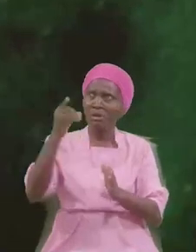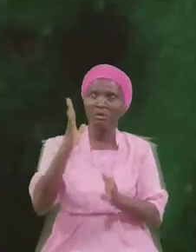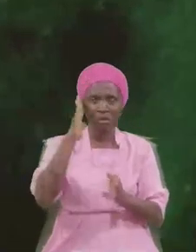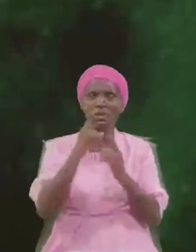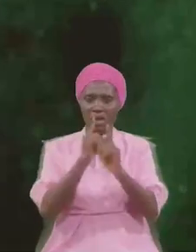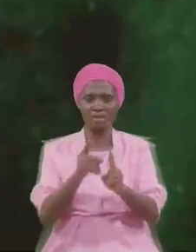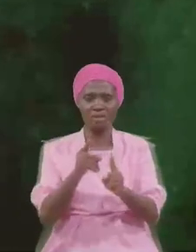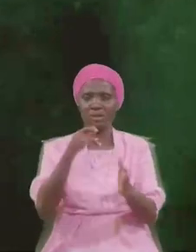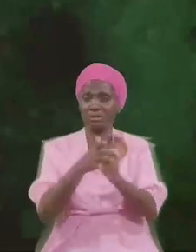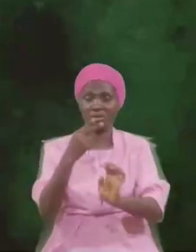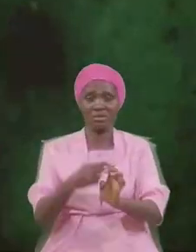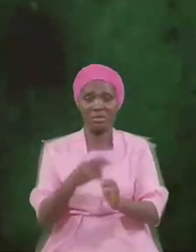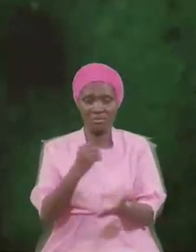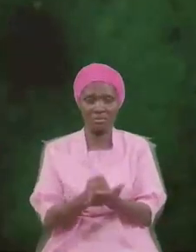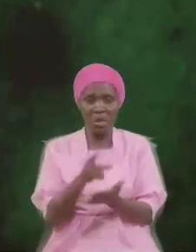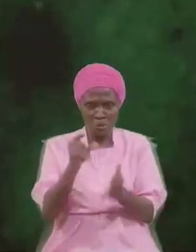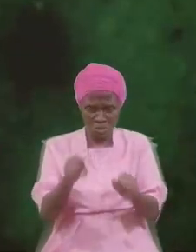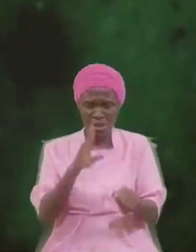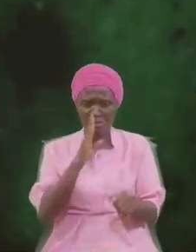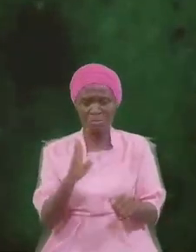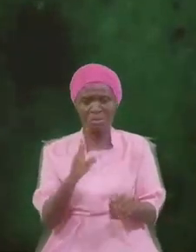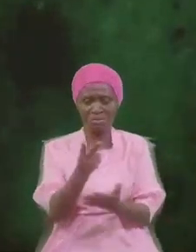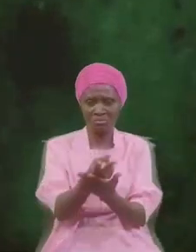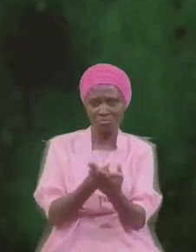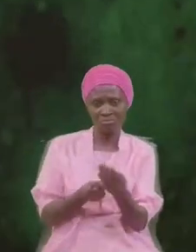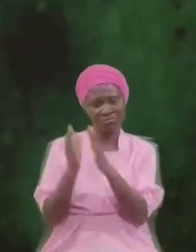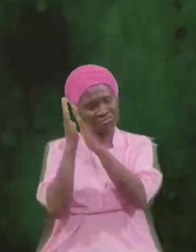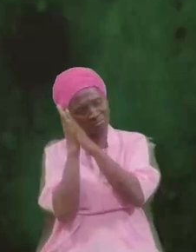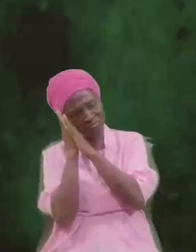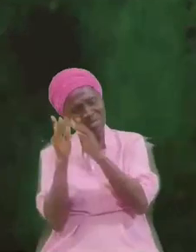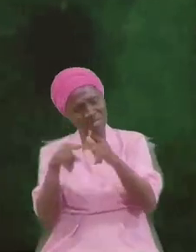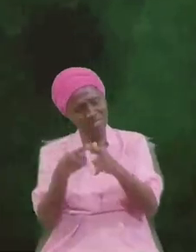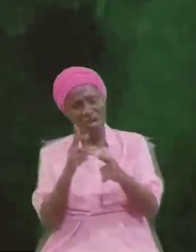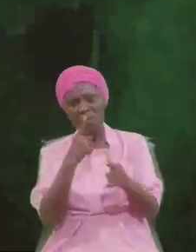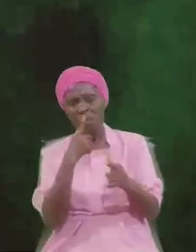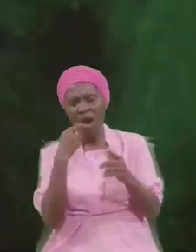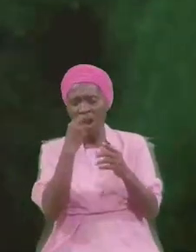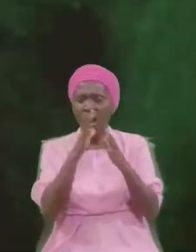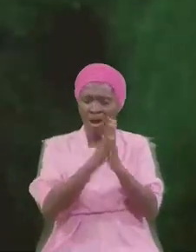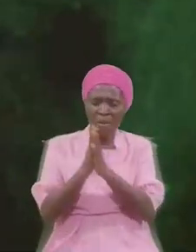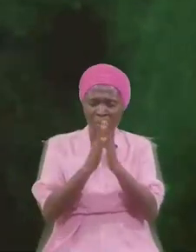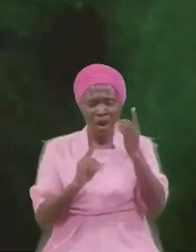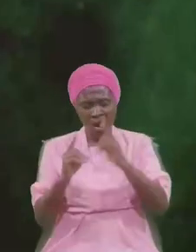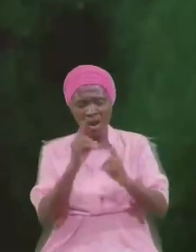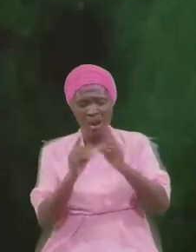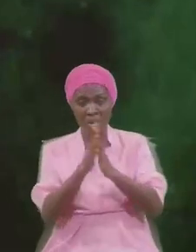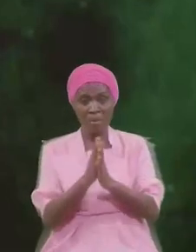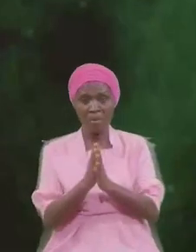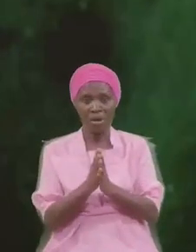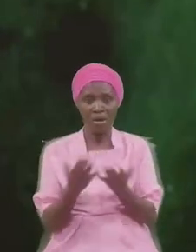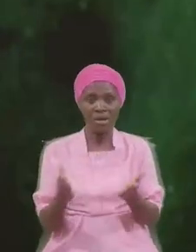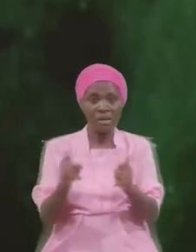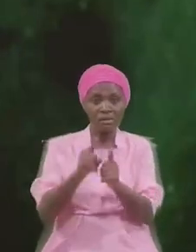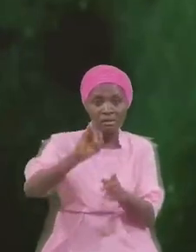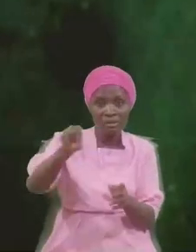va vous exaucer. Vous pouvez vous étendre quelque part et vous prier. Vous vous rappelez bien Jonas qui était dans le ventre